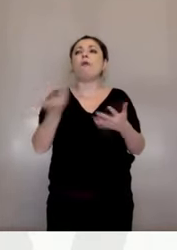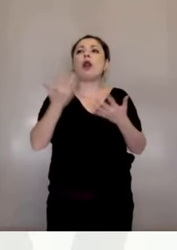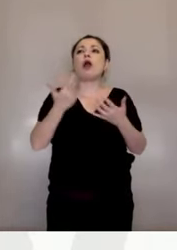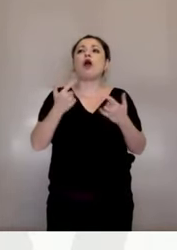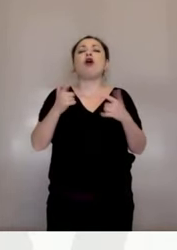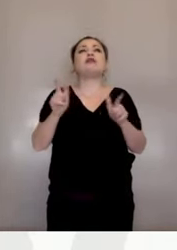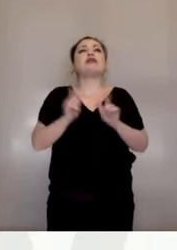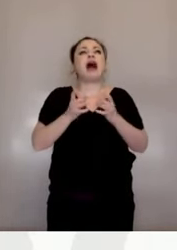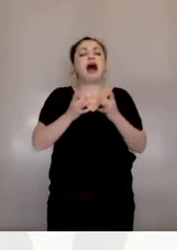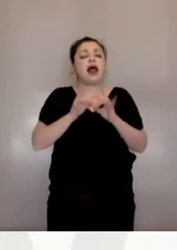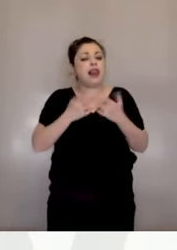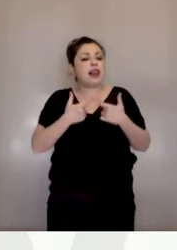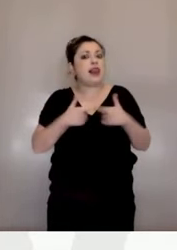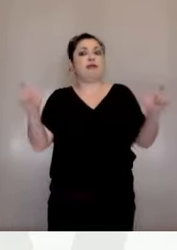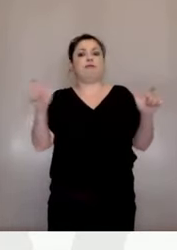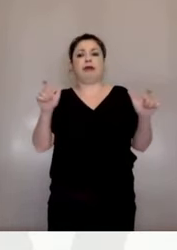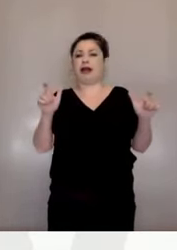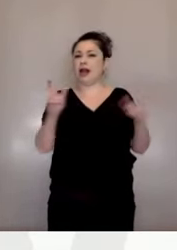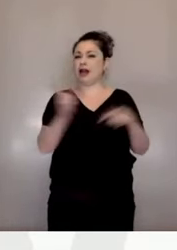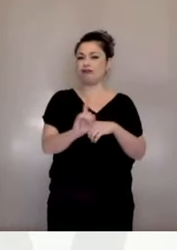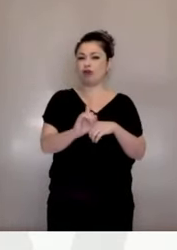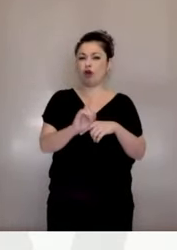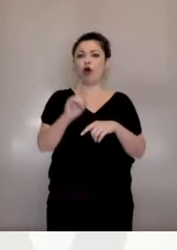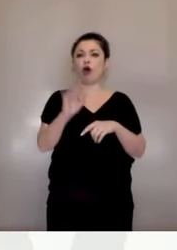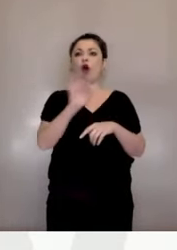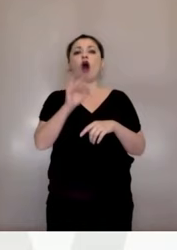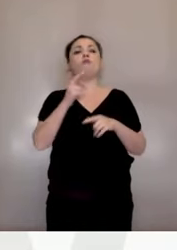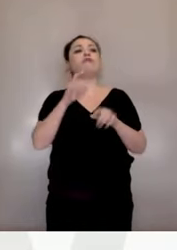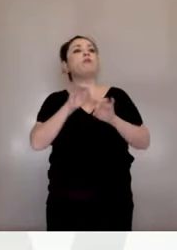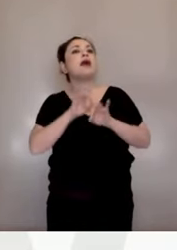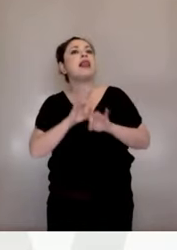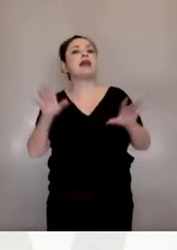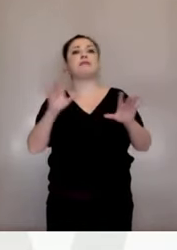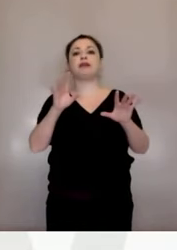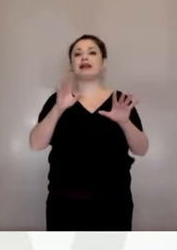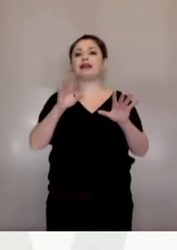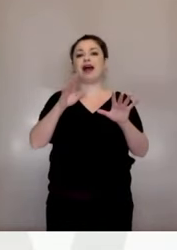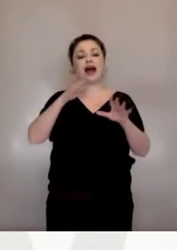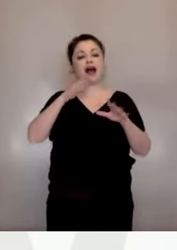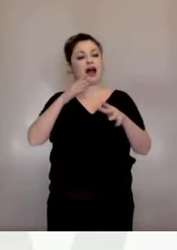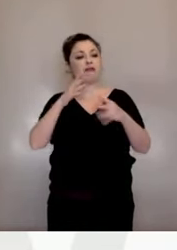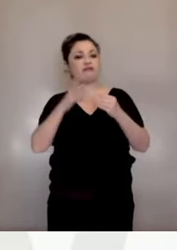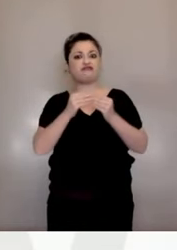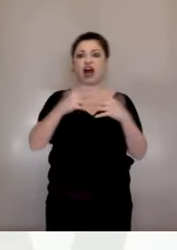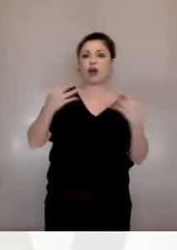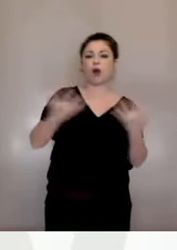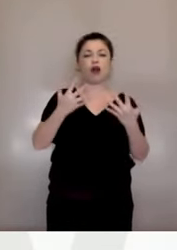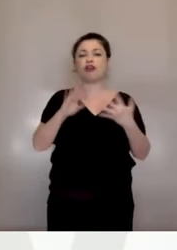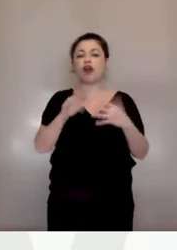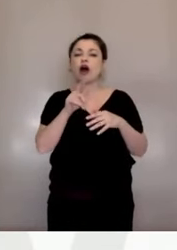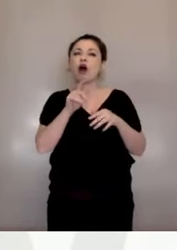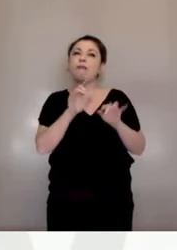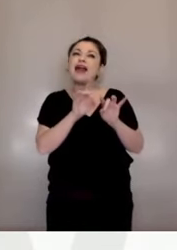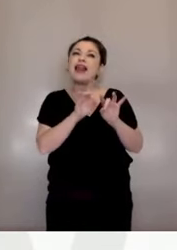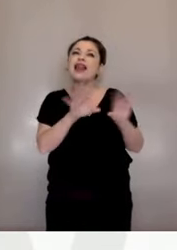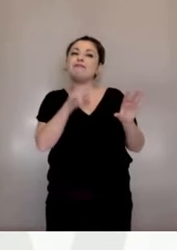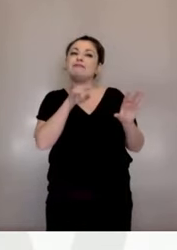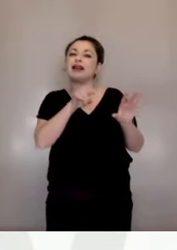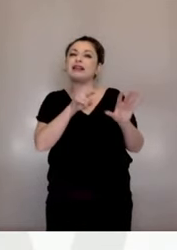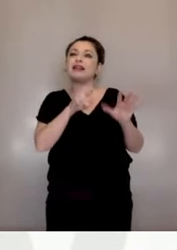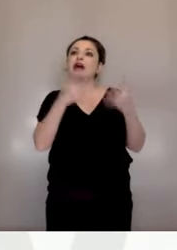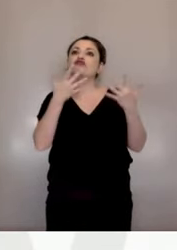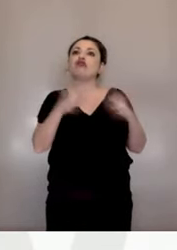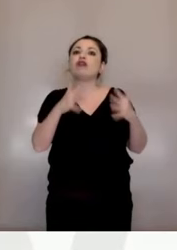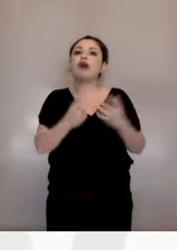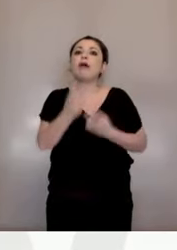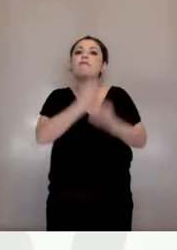né possedere una propria libertà da esercitare, ma rimanda fin da subito una libertà data dall'essere in